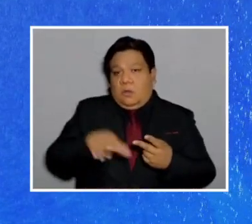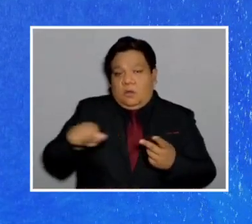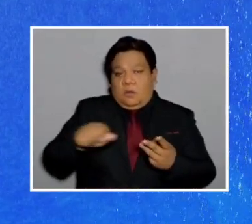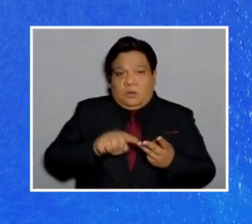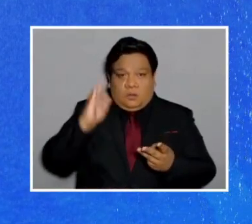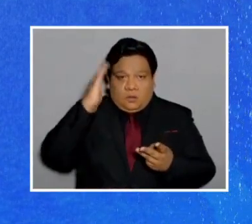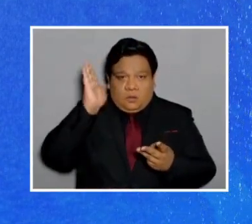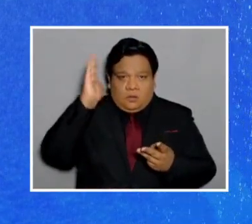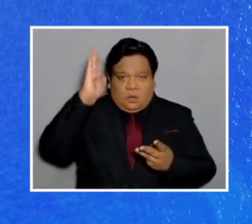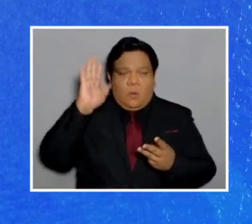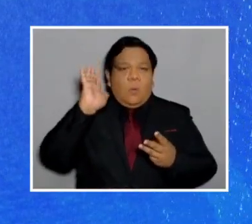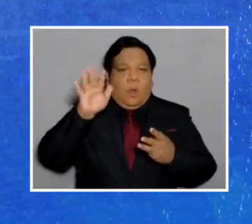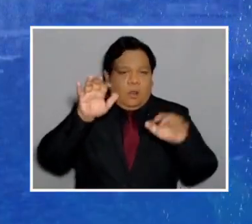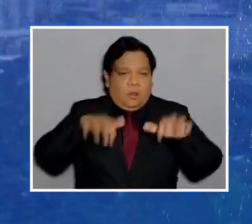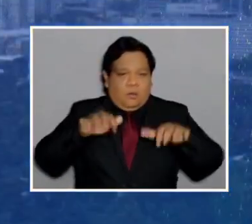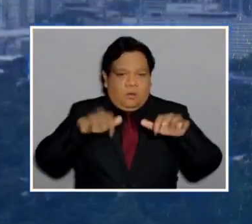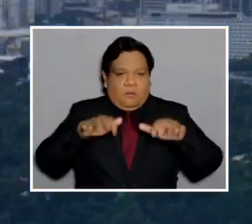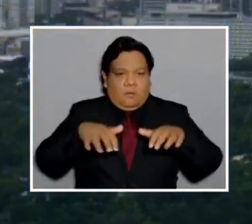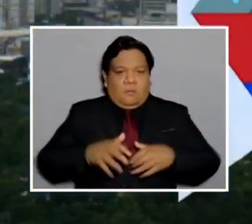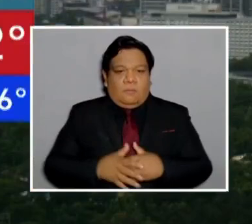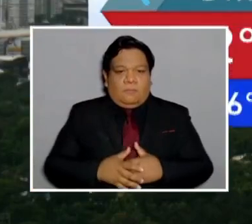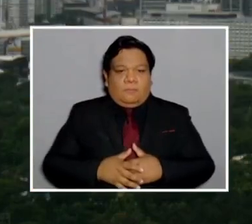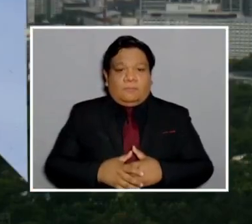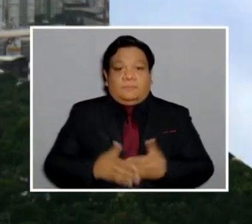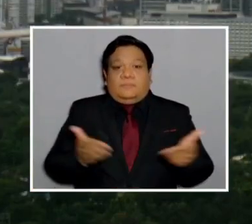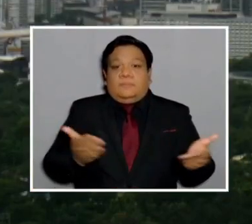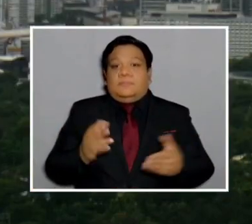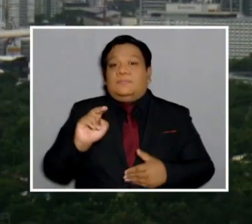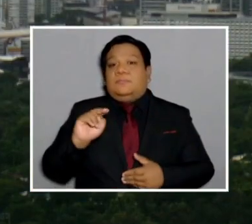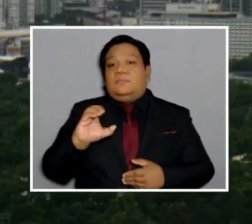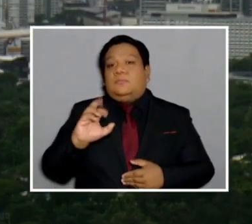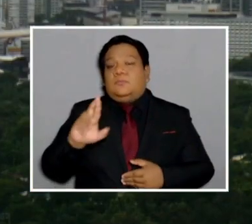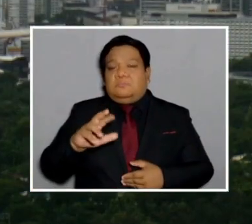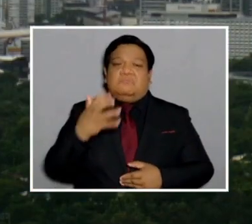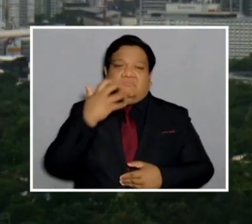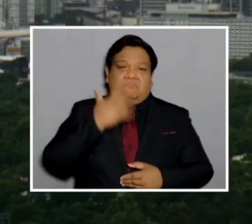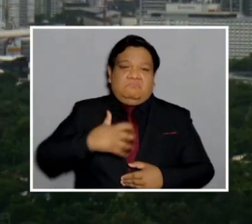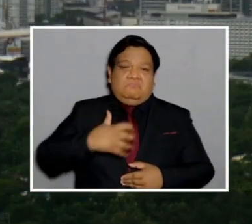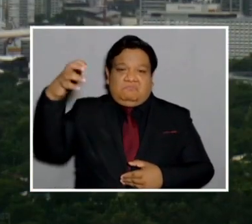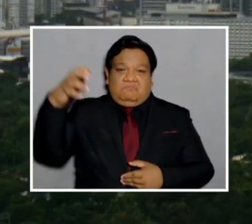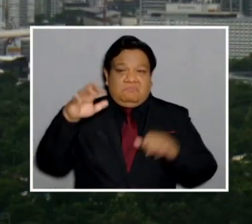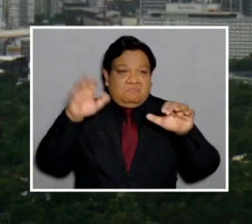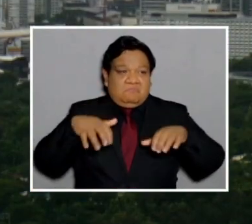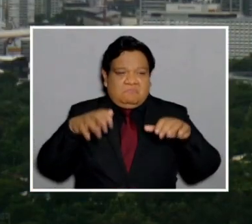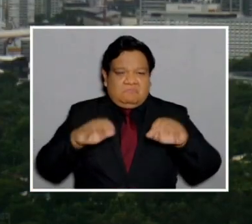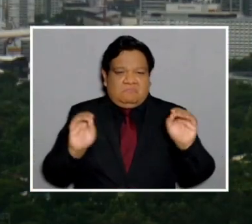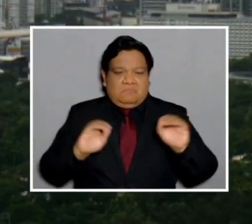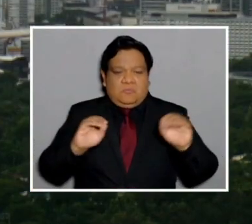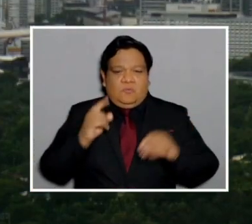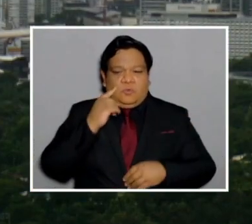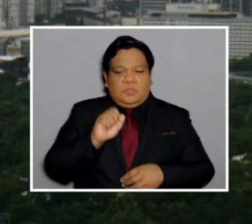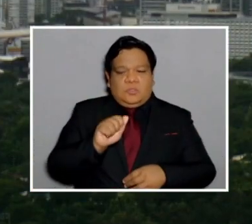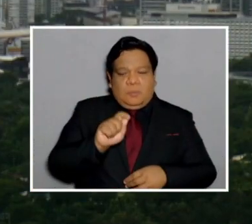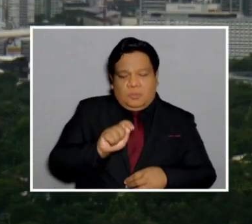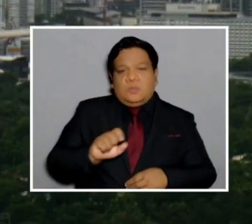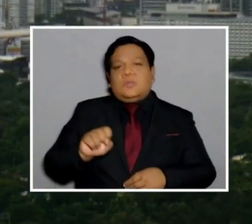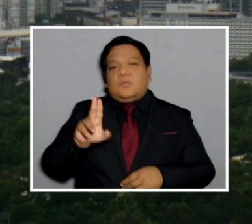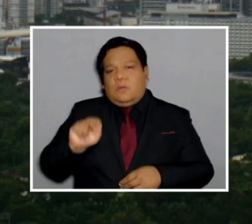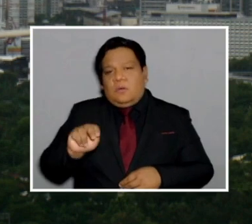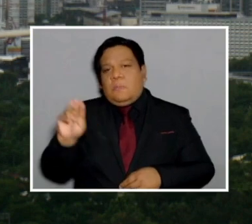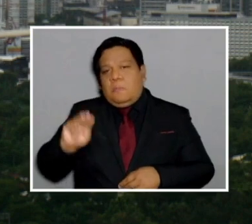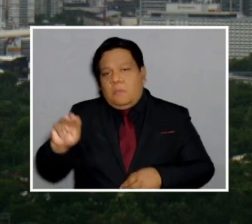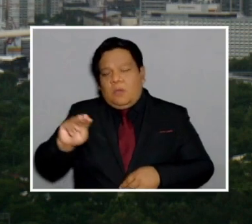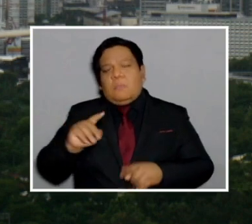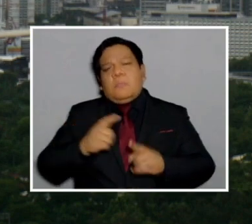mga pag-ulan. Dito naman sa Metro Manila, mainit at mababa ang tsansa ng pag-ulan Sabado, Linggo at Lunes. Pero asahan pa rin ang